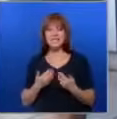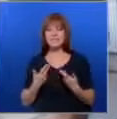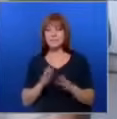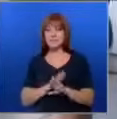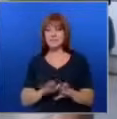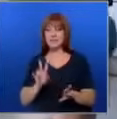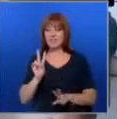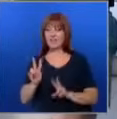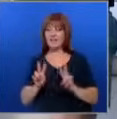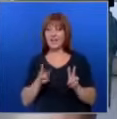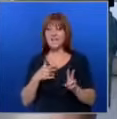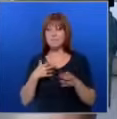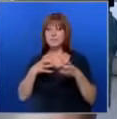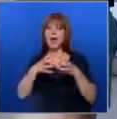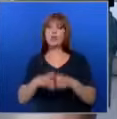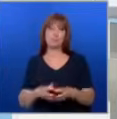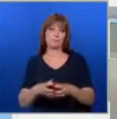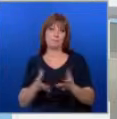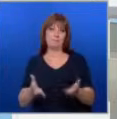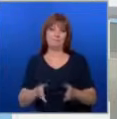завърша 2-2, искам да има доспи.